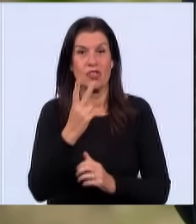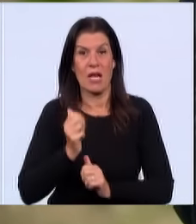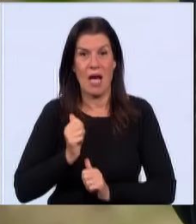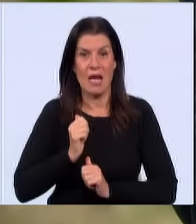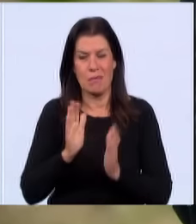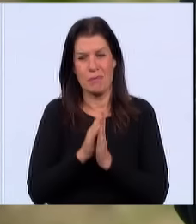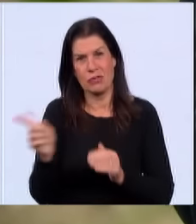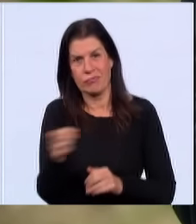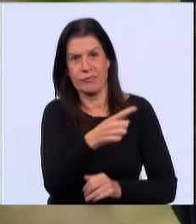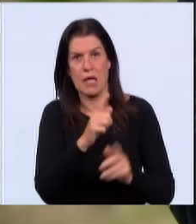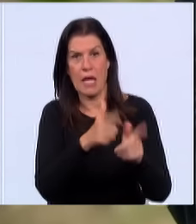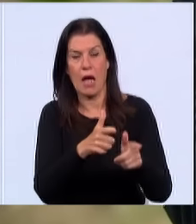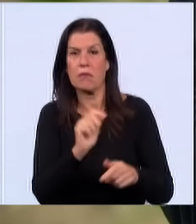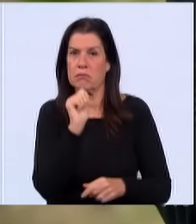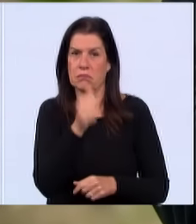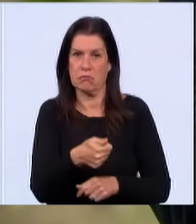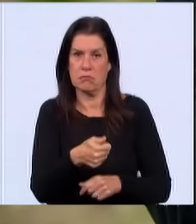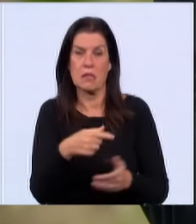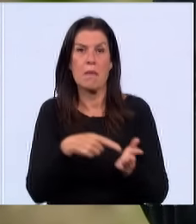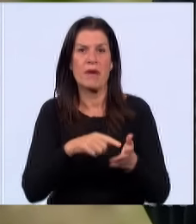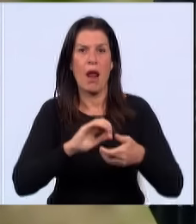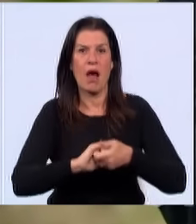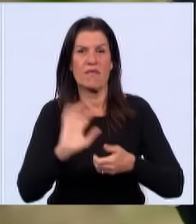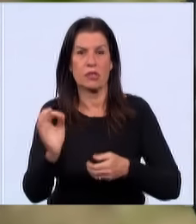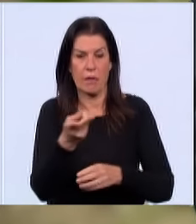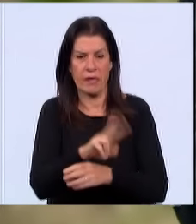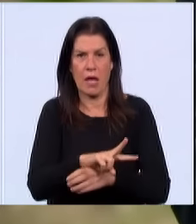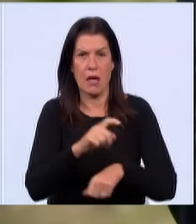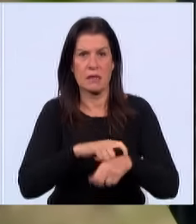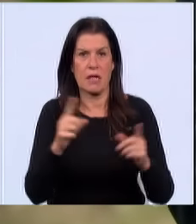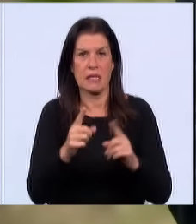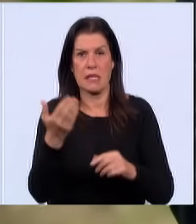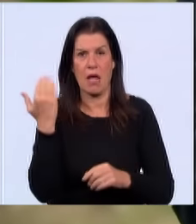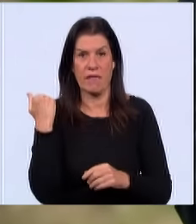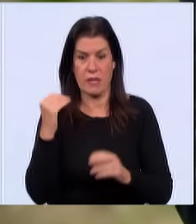מסרבים לאחר שחברם נהרג זמן קצר לפני כן לידם.